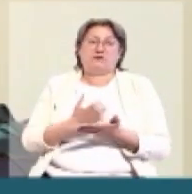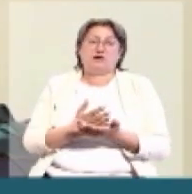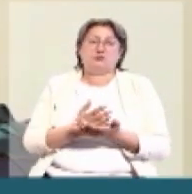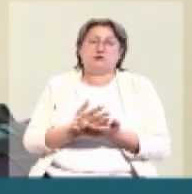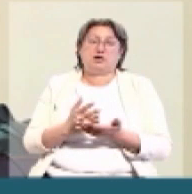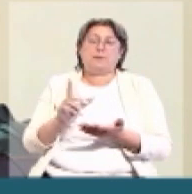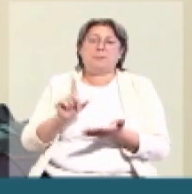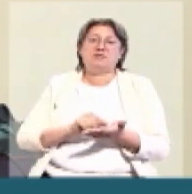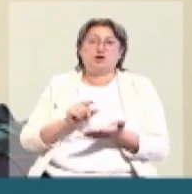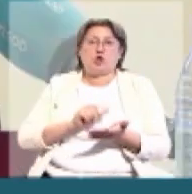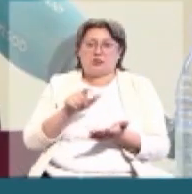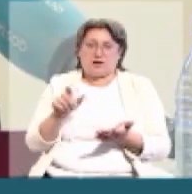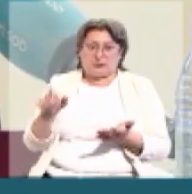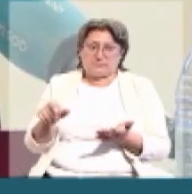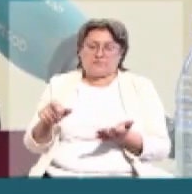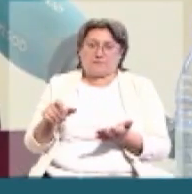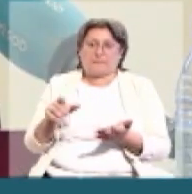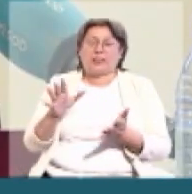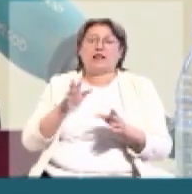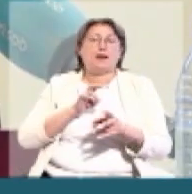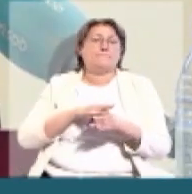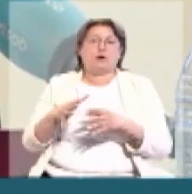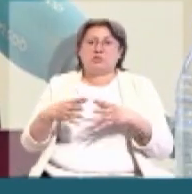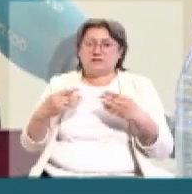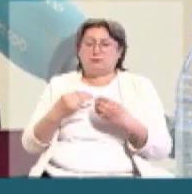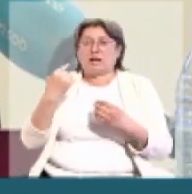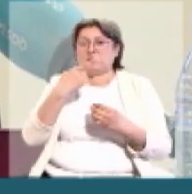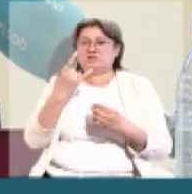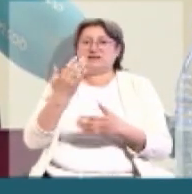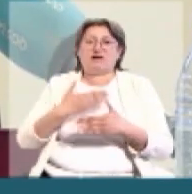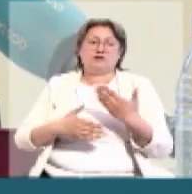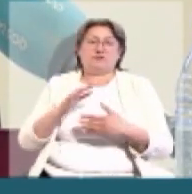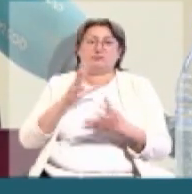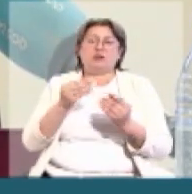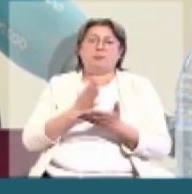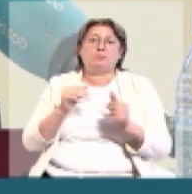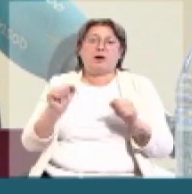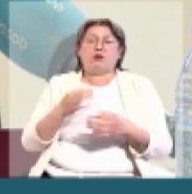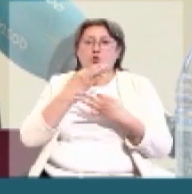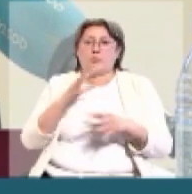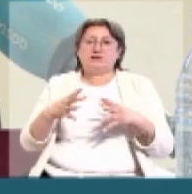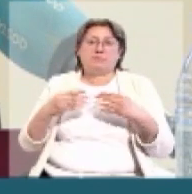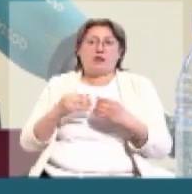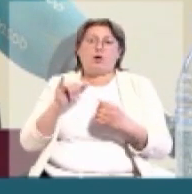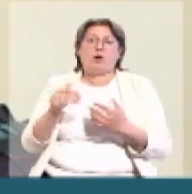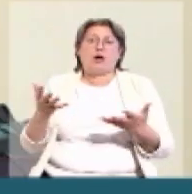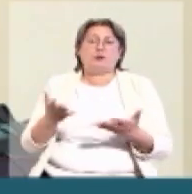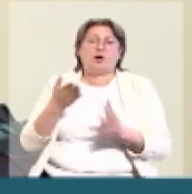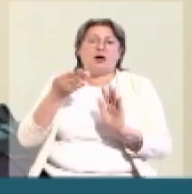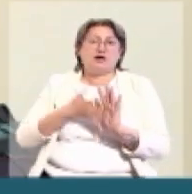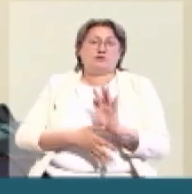являются наши пенсионеры дальше пойдут неполные семьи и лица с инвалидностью вообще имеют право любая семья у которых